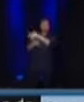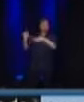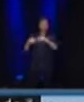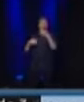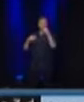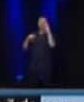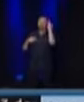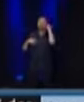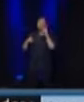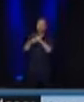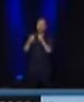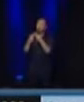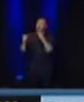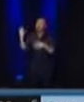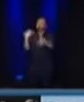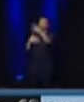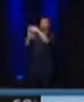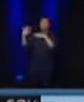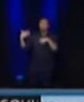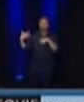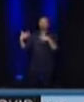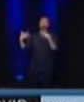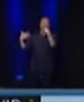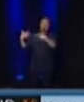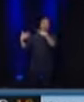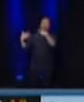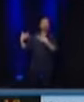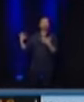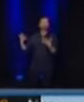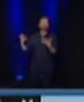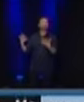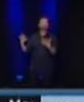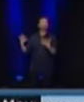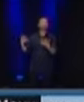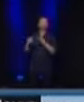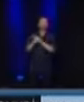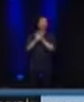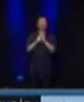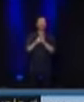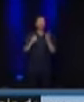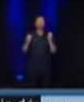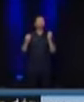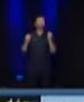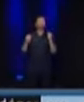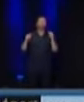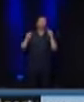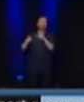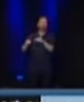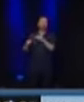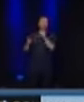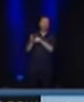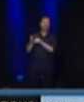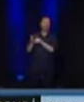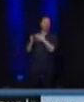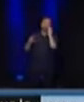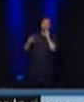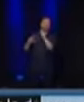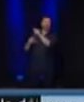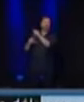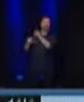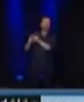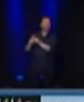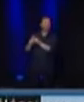Laval. C'est là actuellement, même s'il y en a moins, qu'il y a le plus de cas actifs par 100 000 habitants. Donc,